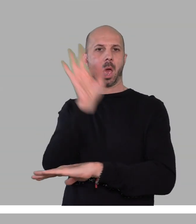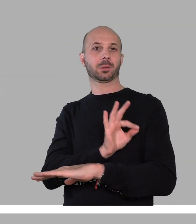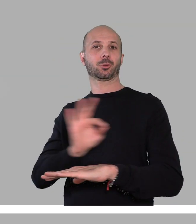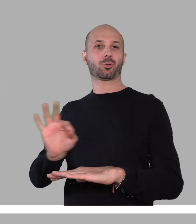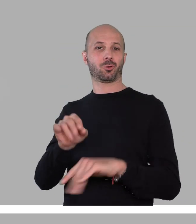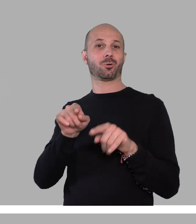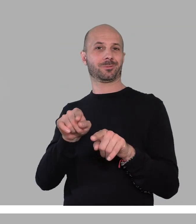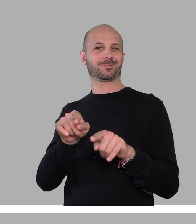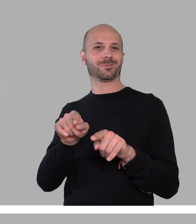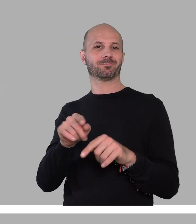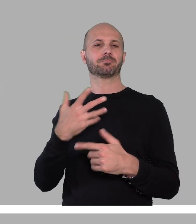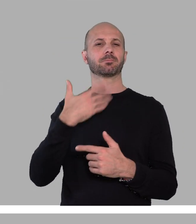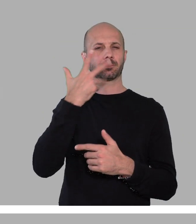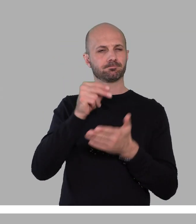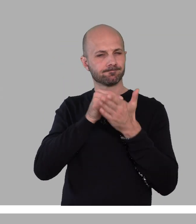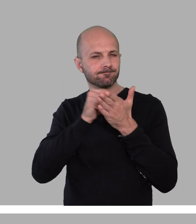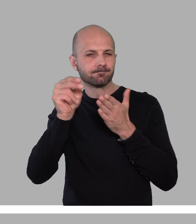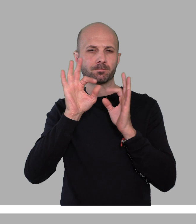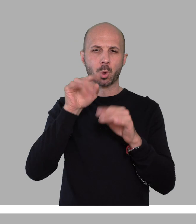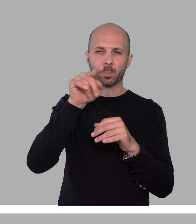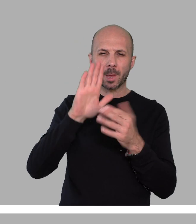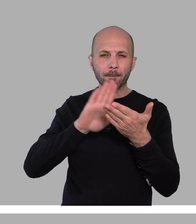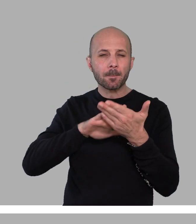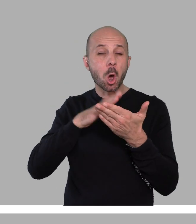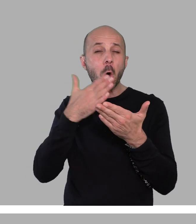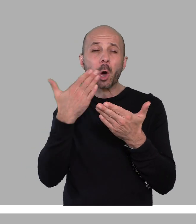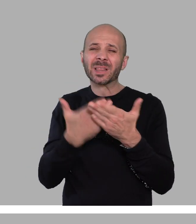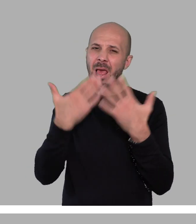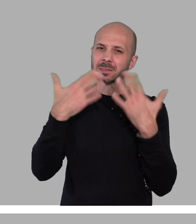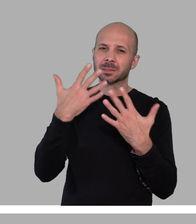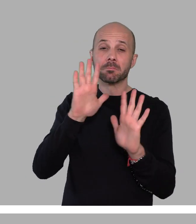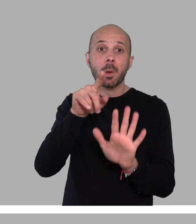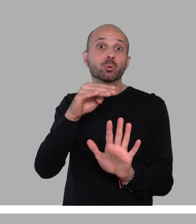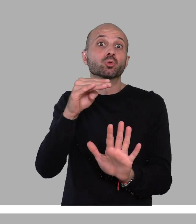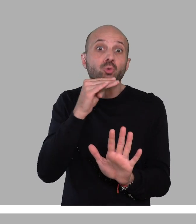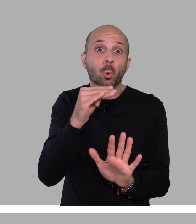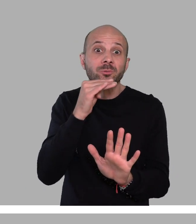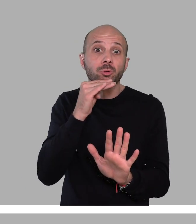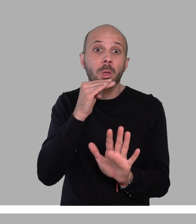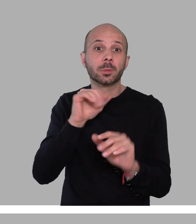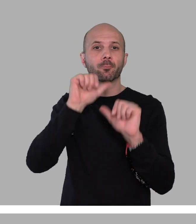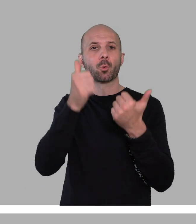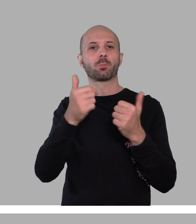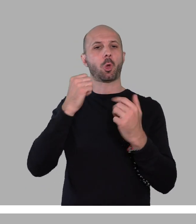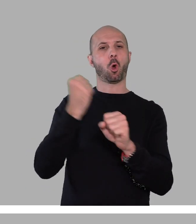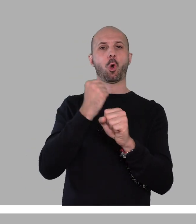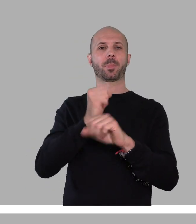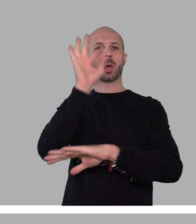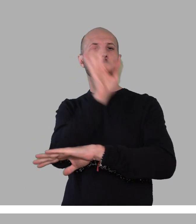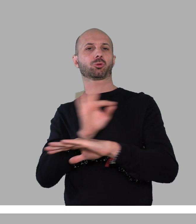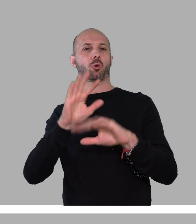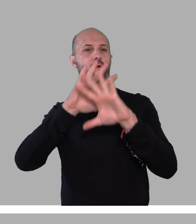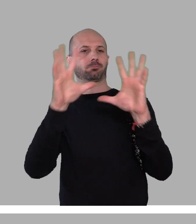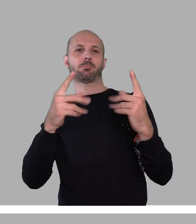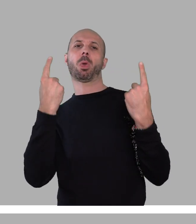architettonica. Però io voglio sottolineare che sono importantissimi, ma non sono sufficienti, nel senso che un'opera